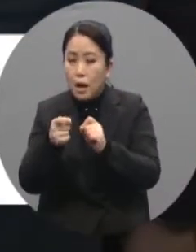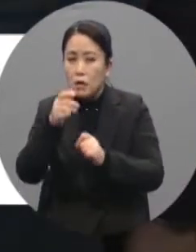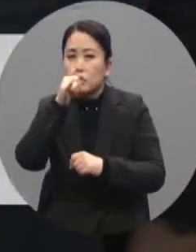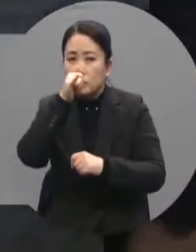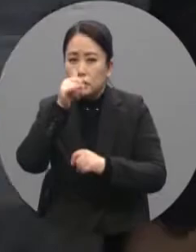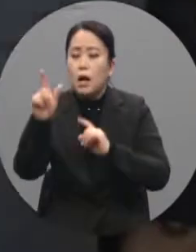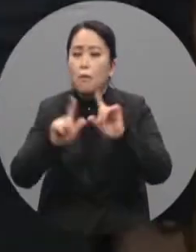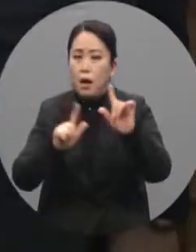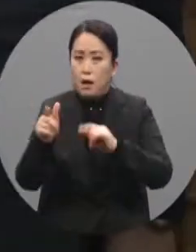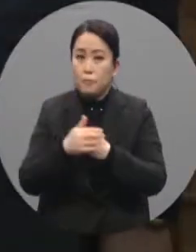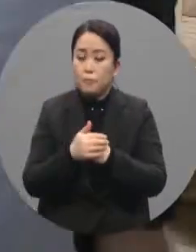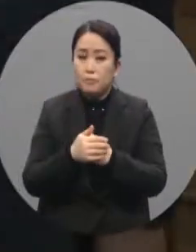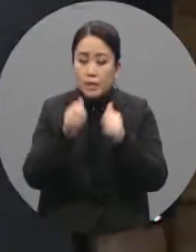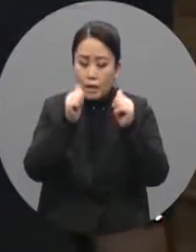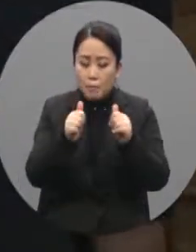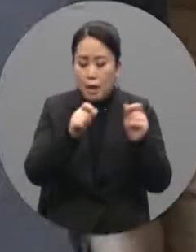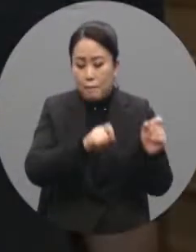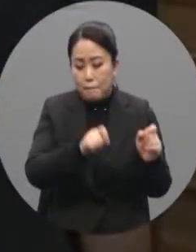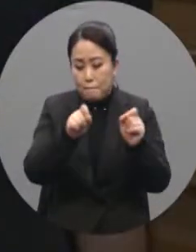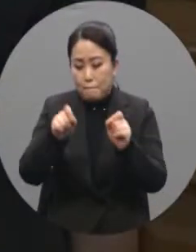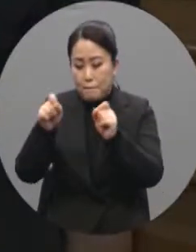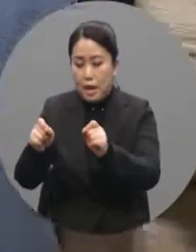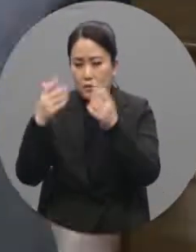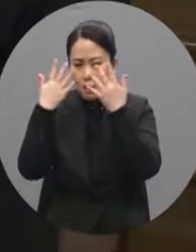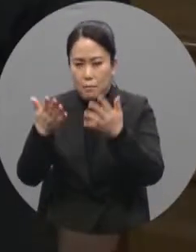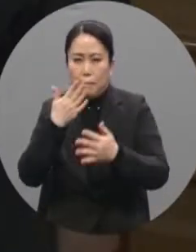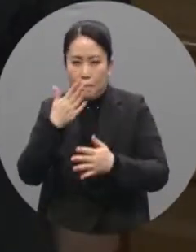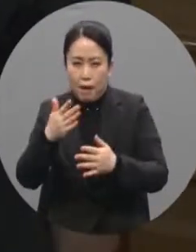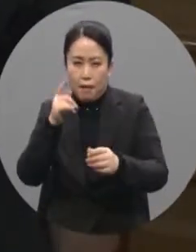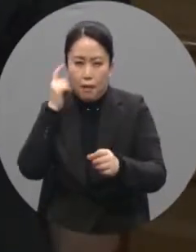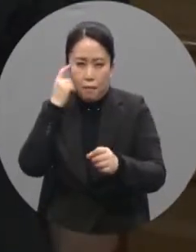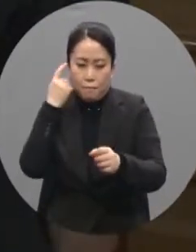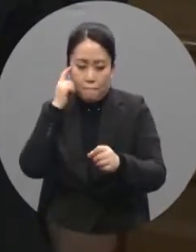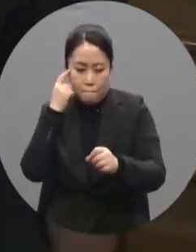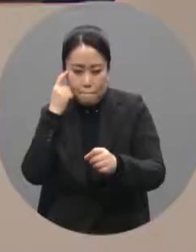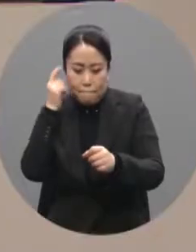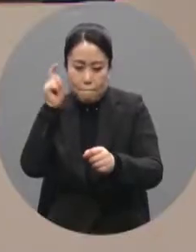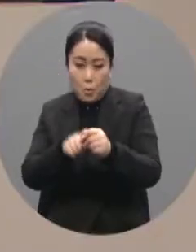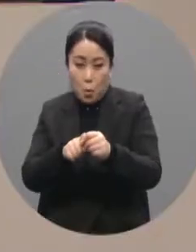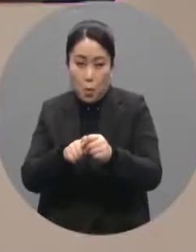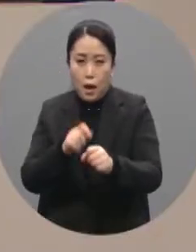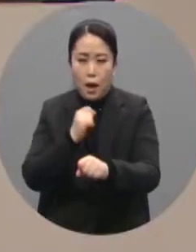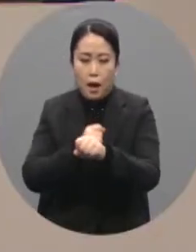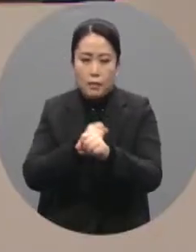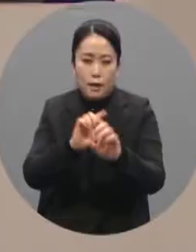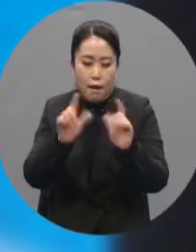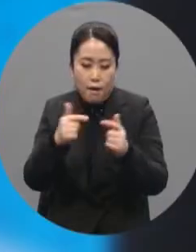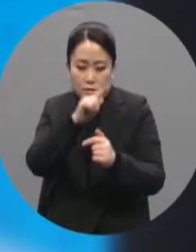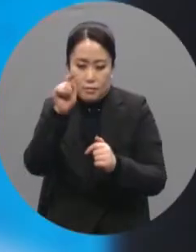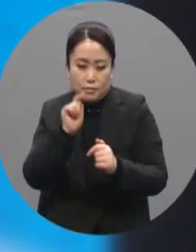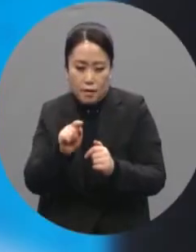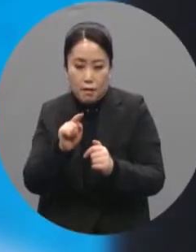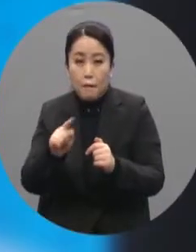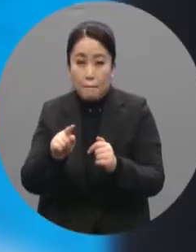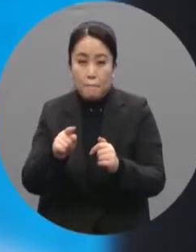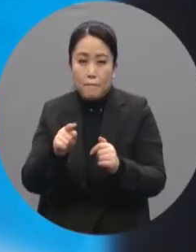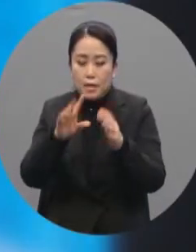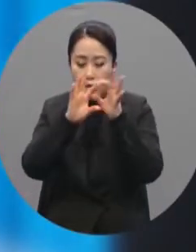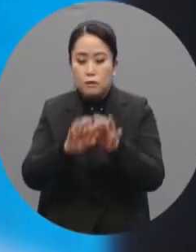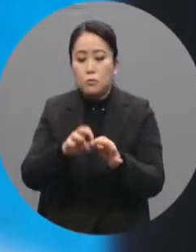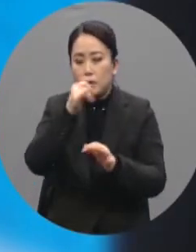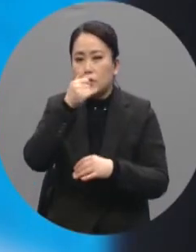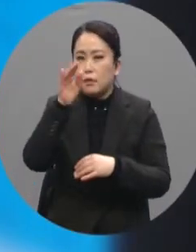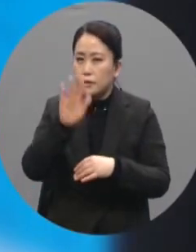상황이라서 재판을 끌며 석방 가능성을 노리는 지연 작전을 쓰는 게 아니냐는 비판이 제기된 이유입니다. 하지만